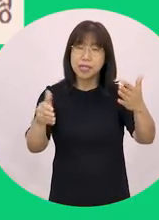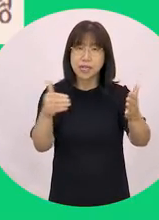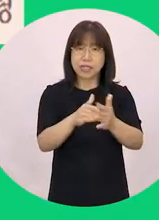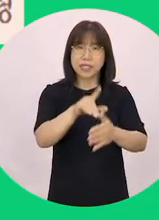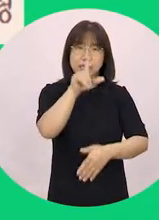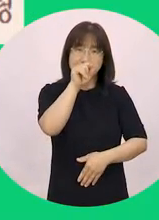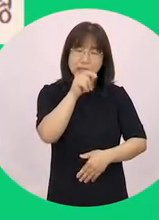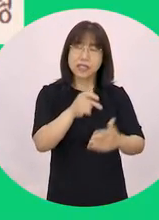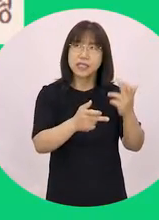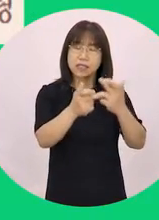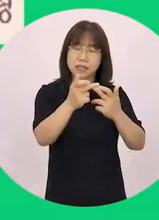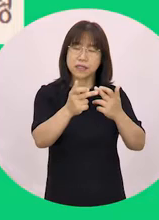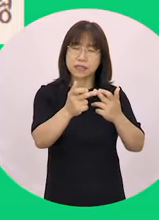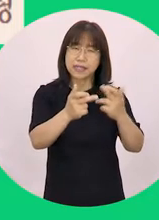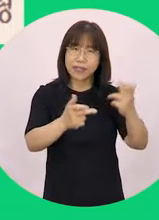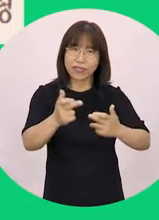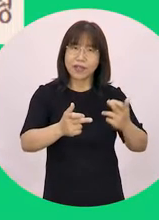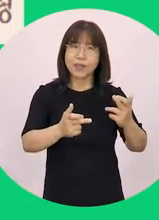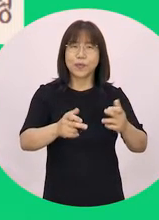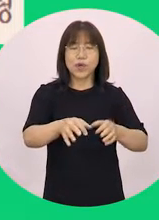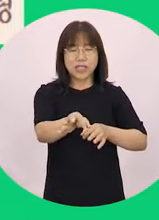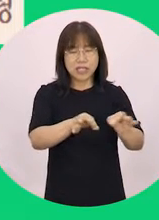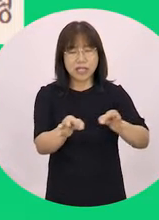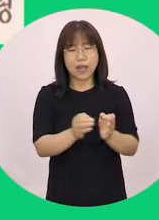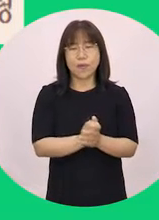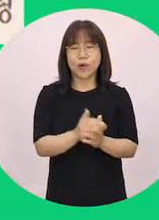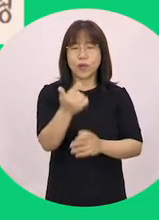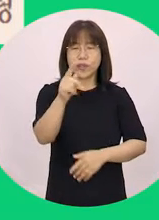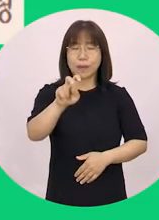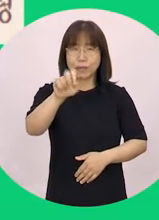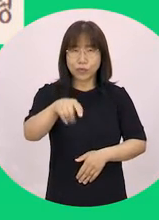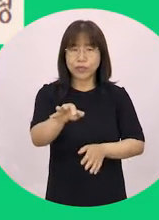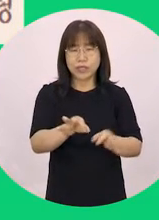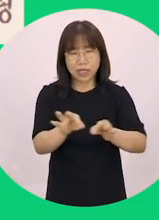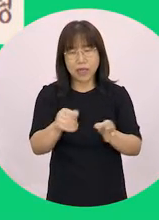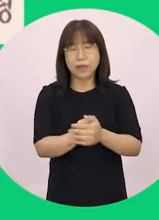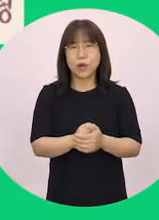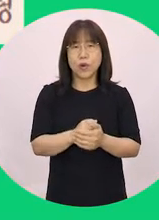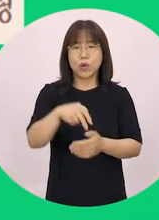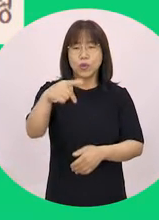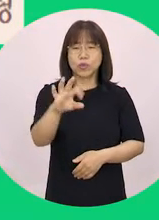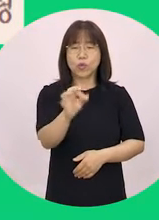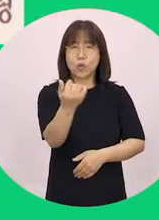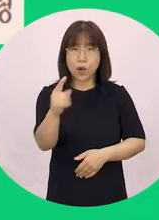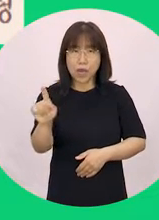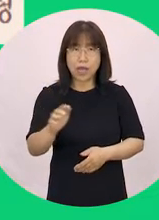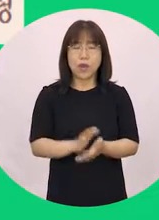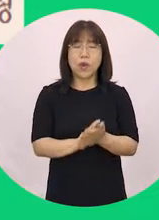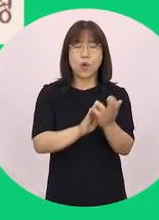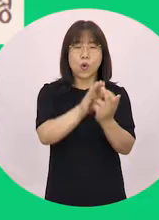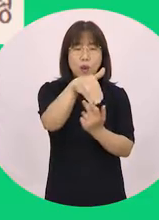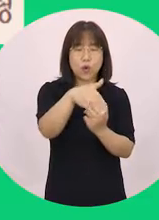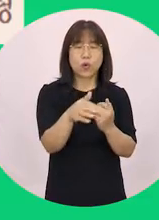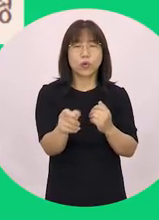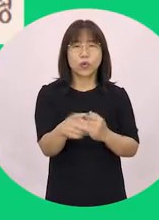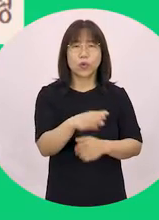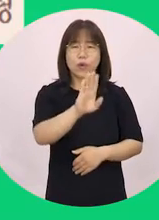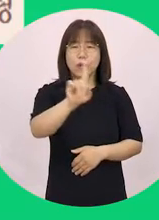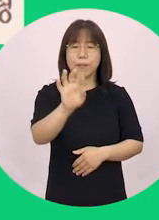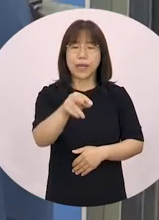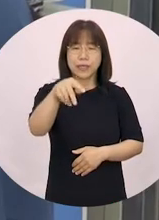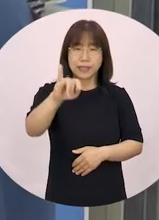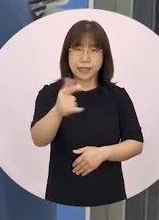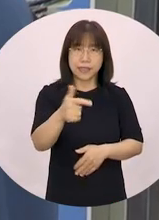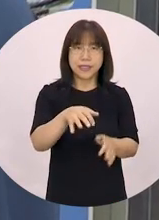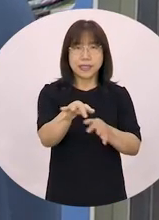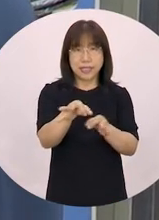10일까지 까치산시장, 남부골목시장, 송화벽화시장, 화곡본동시장, 화곡중앙시장,